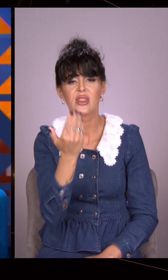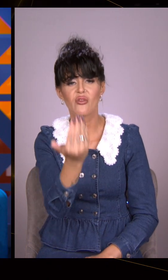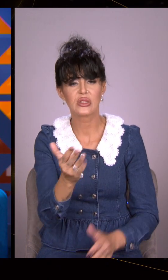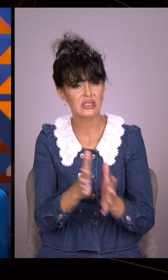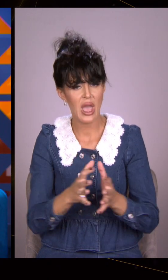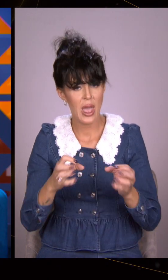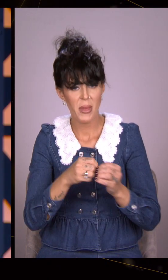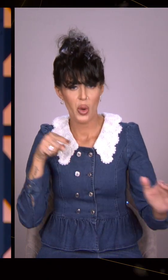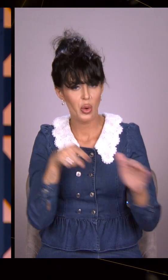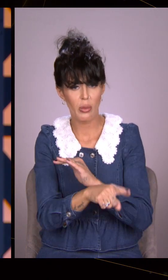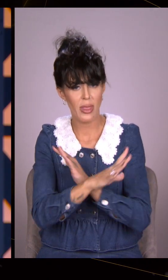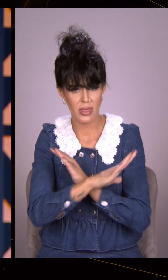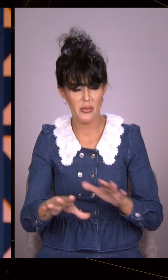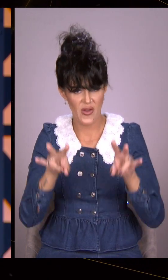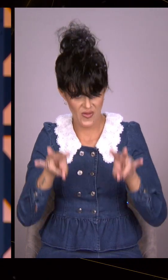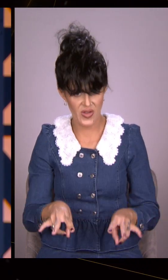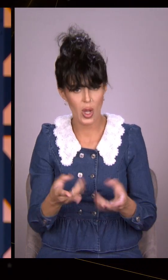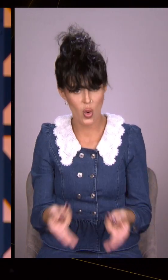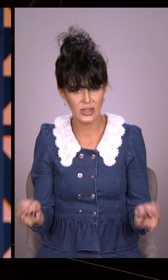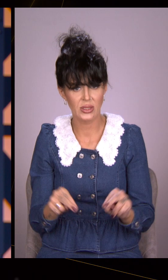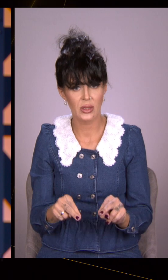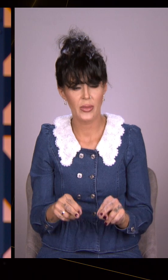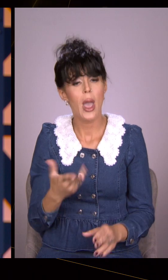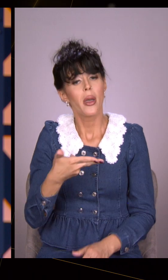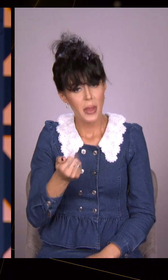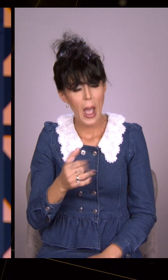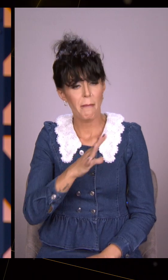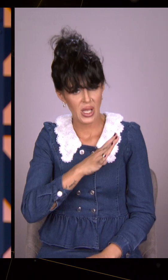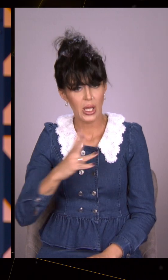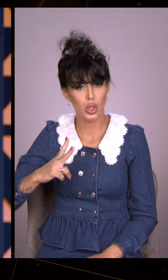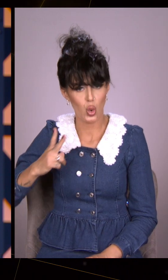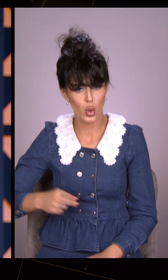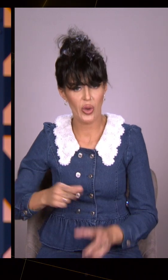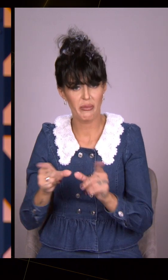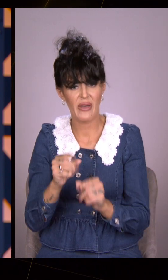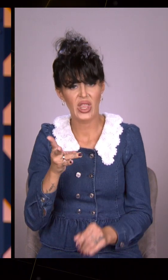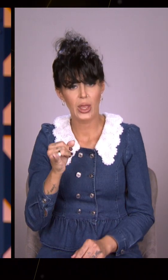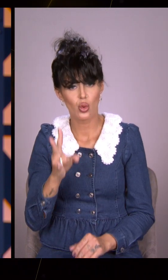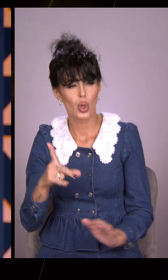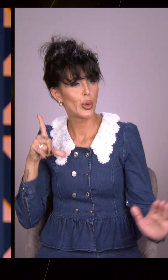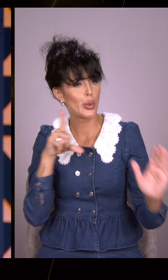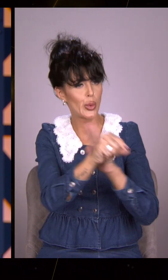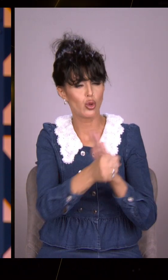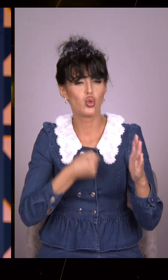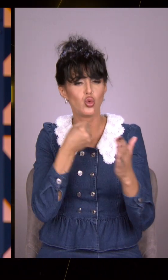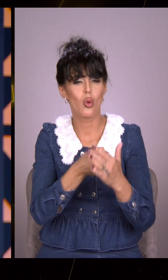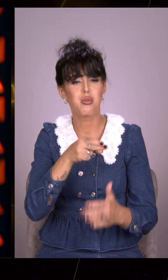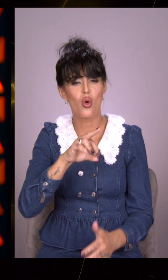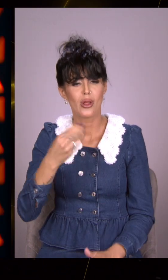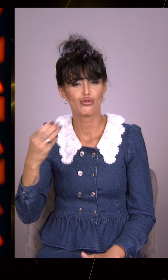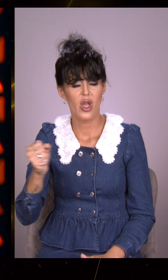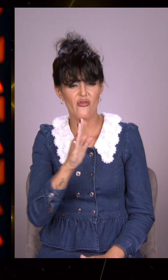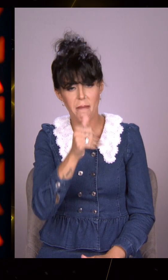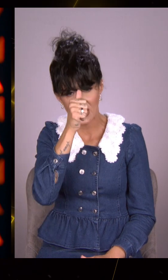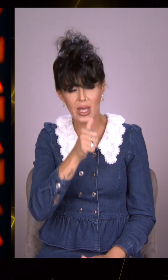виїжджала? Дочка з онуком, вони виїхали. Виїхали. Ще в березні до Польщі виїхали, ще першими